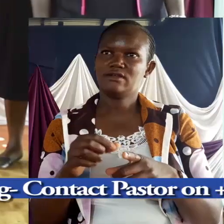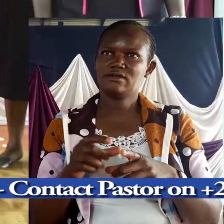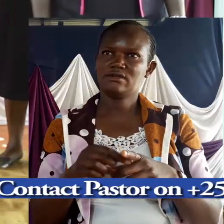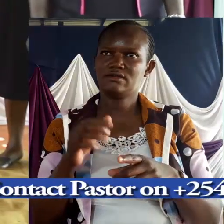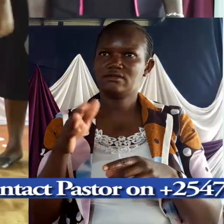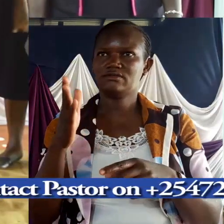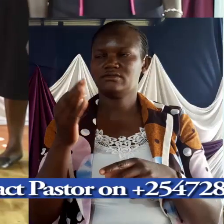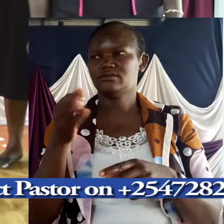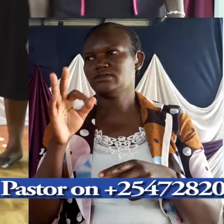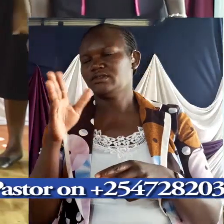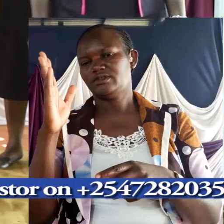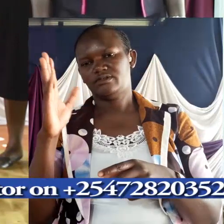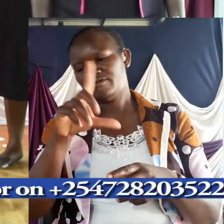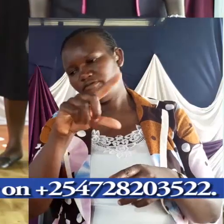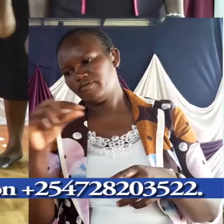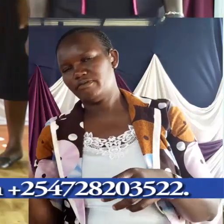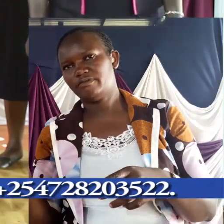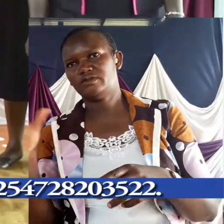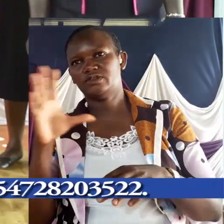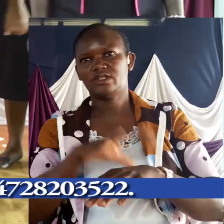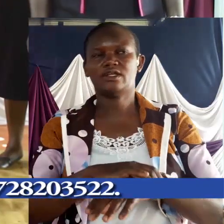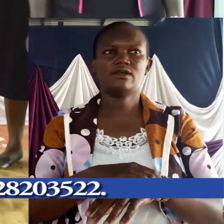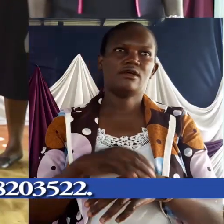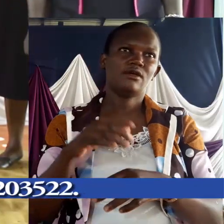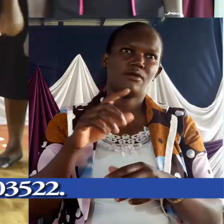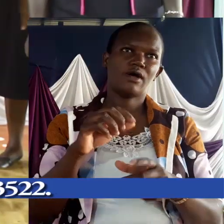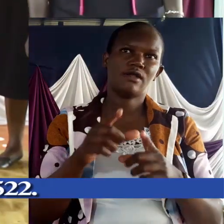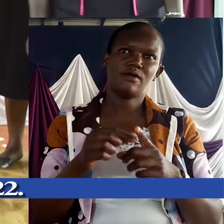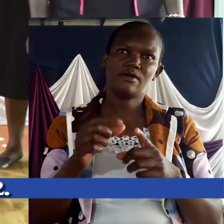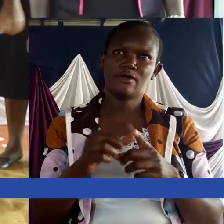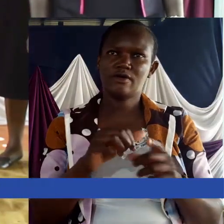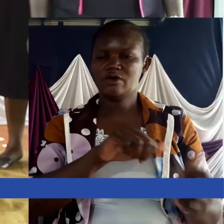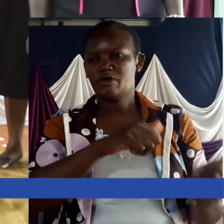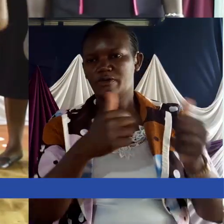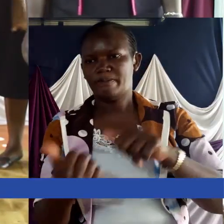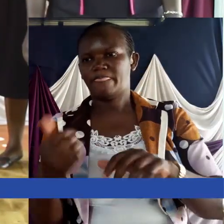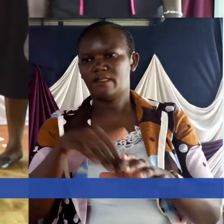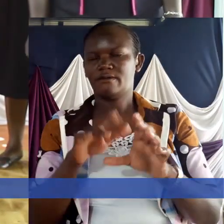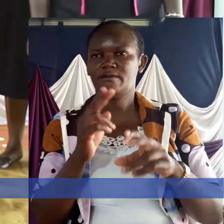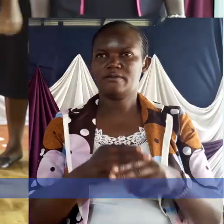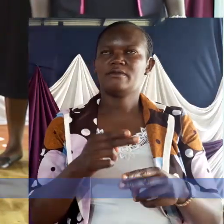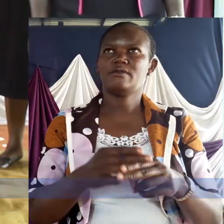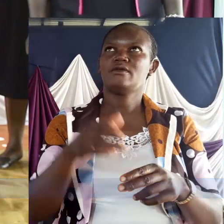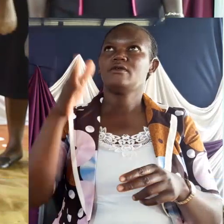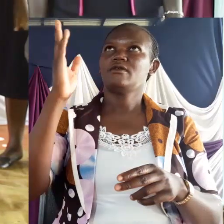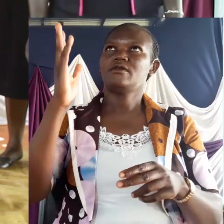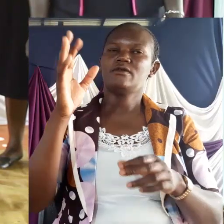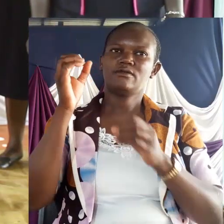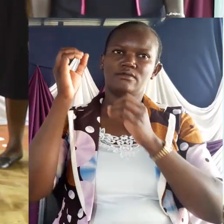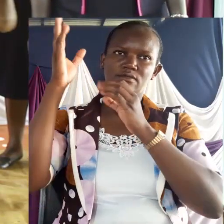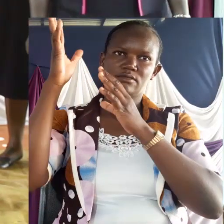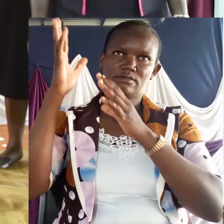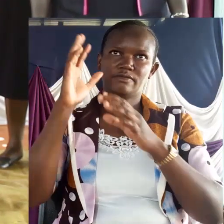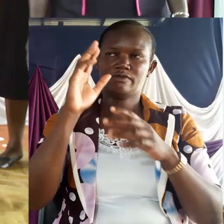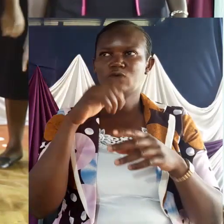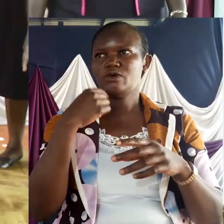Endeleeni kote mkatangaze neno yema. Wabatizwe kwa jina la Mungu Baba. Wote walio asi wapate neno